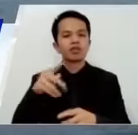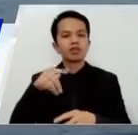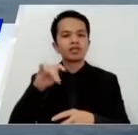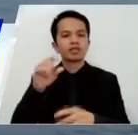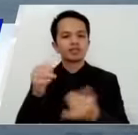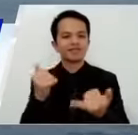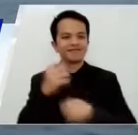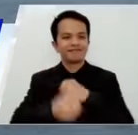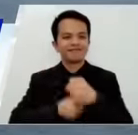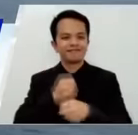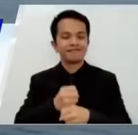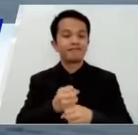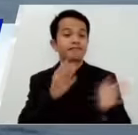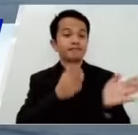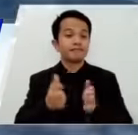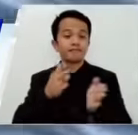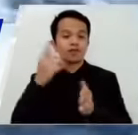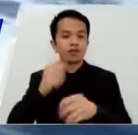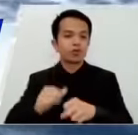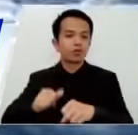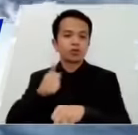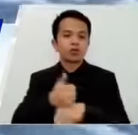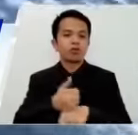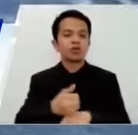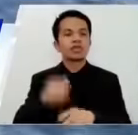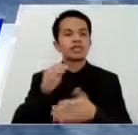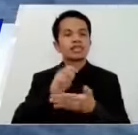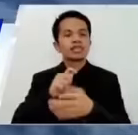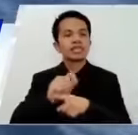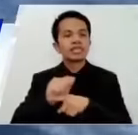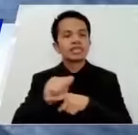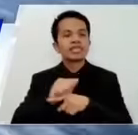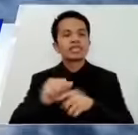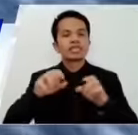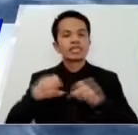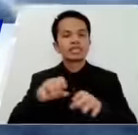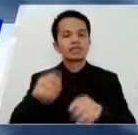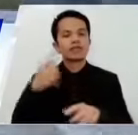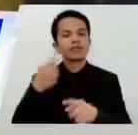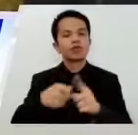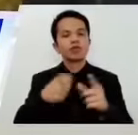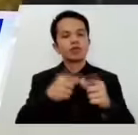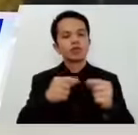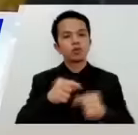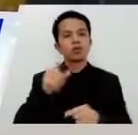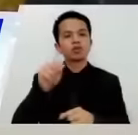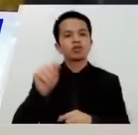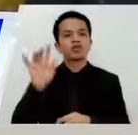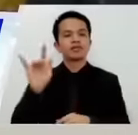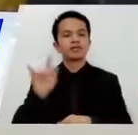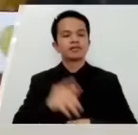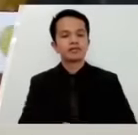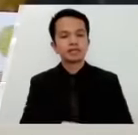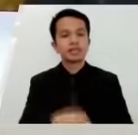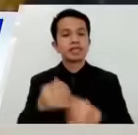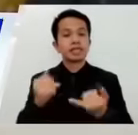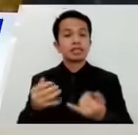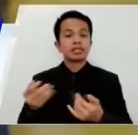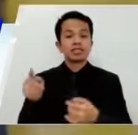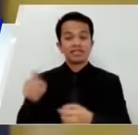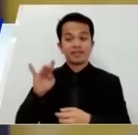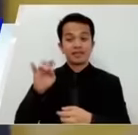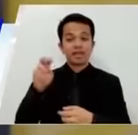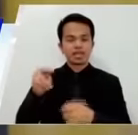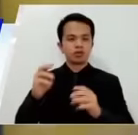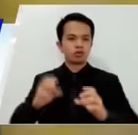Plano rin nilang magsagawa ng maritime training activities sa paligid ng Japan sa 2025. Inulit naman ni Biden ang commitment ng Amerika